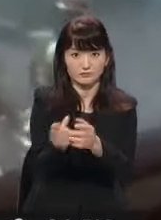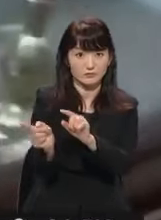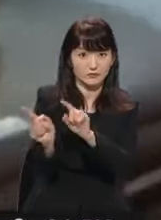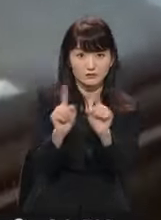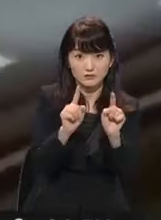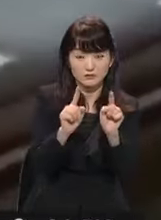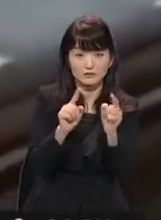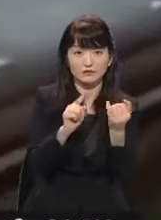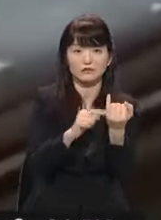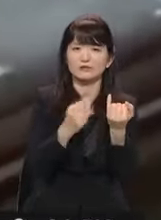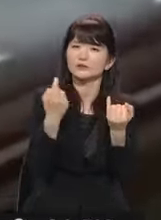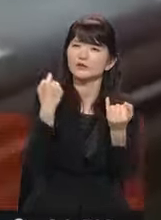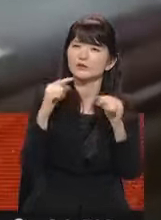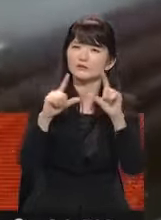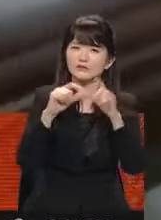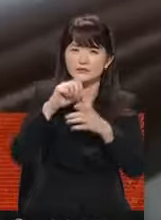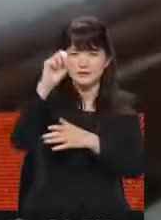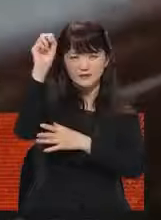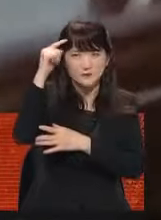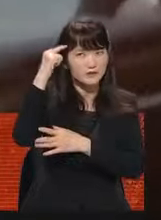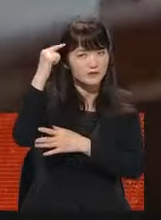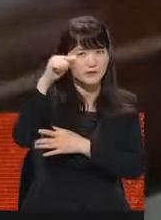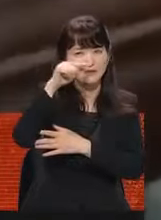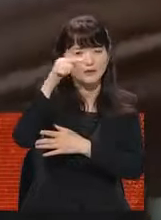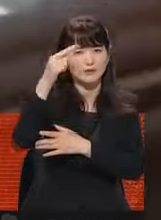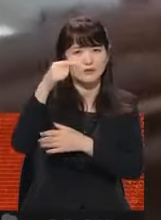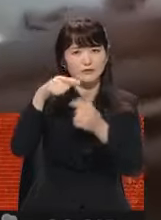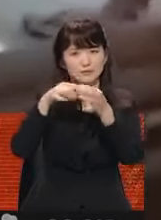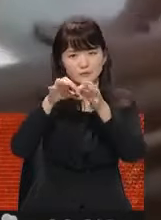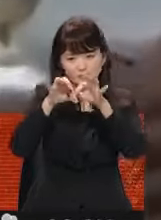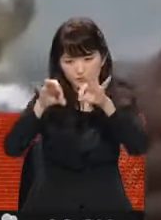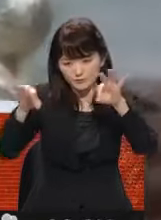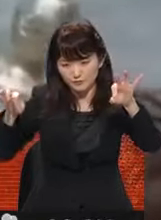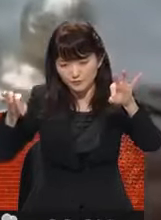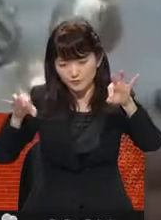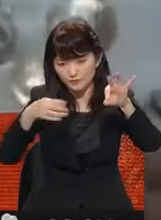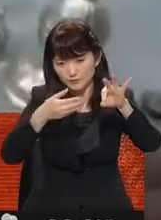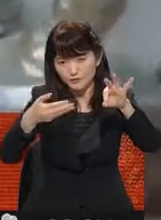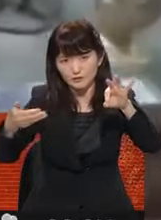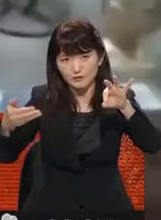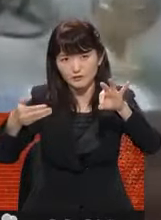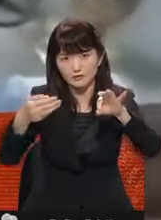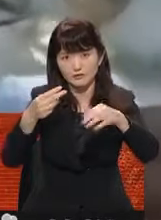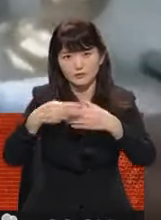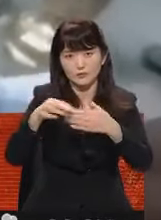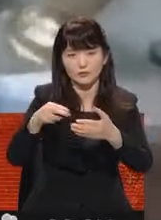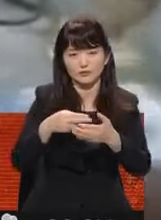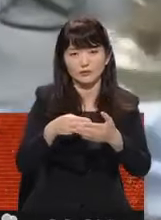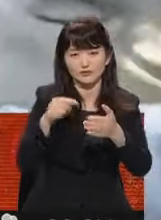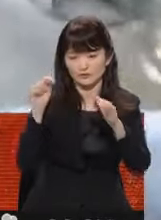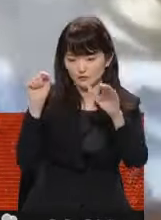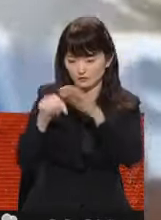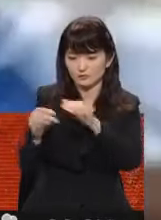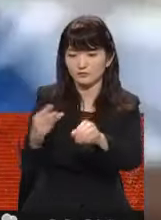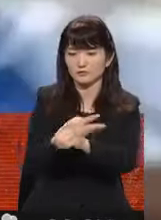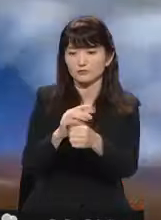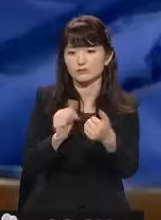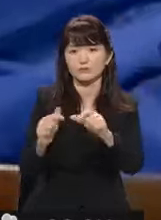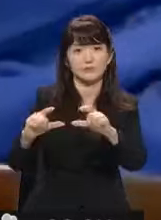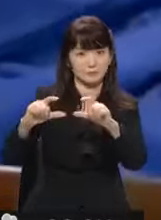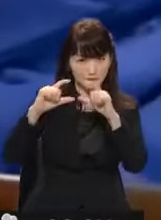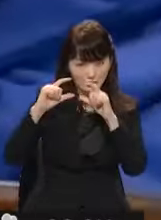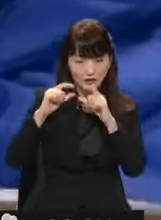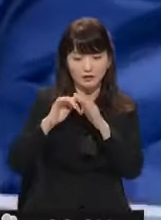여성 전날 급성 뇌졸중으로 병원에 실려갔다가 3시간 만에 사망 판정을 받았다고 하는데요. 슬픔에